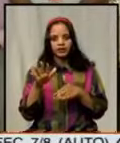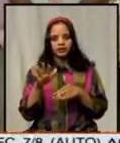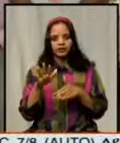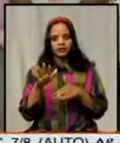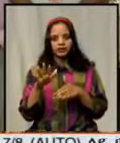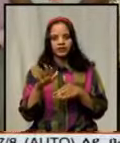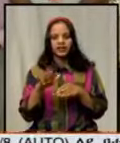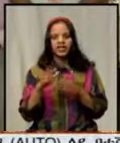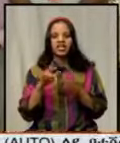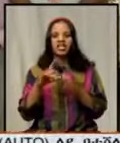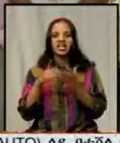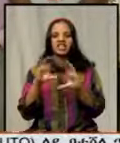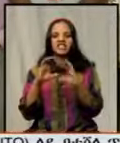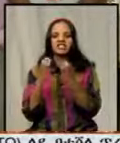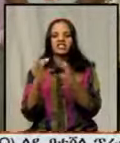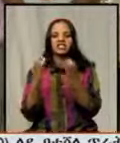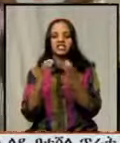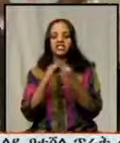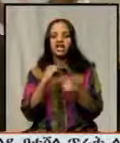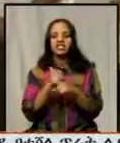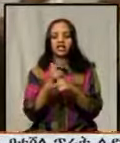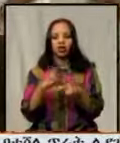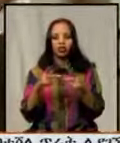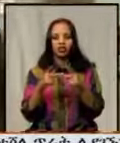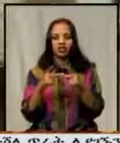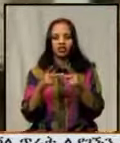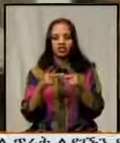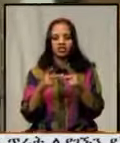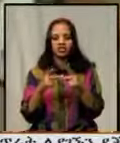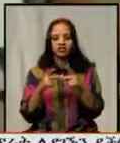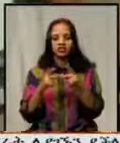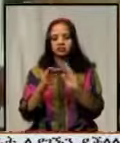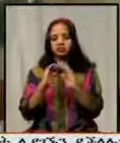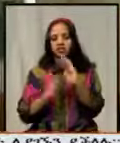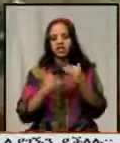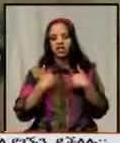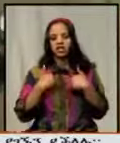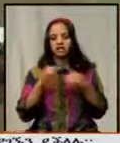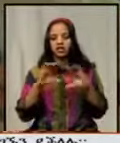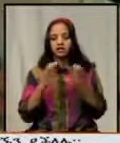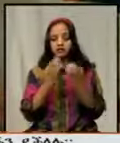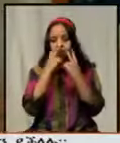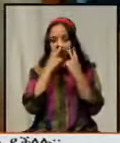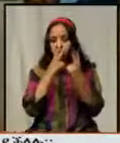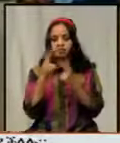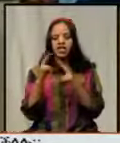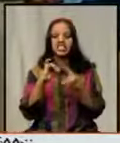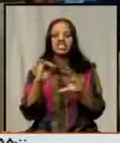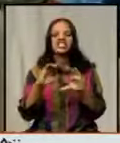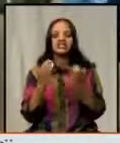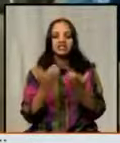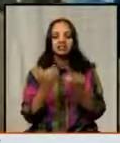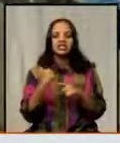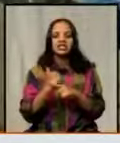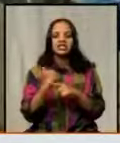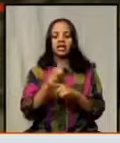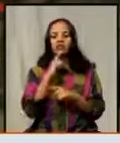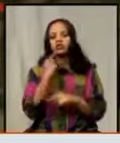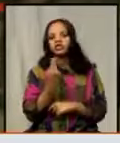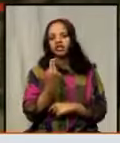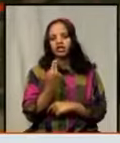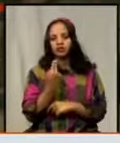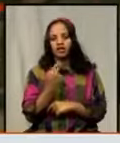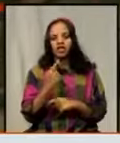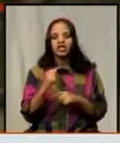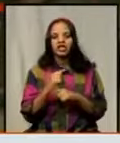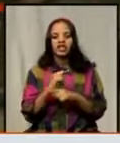የሾፕና የክፍል እጥረት አለብን። አሁን ይሄንን ክፍል እንደምታዩት እንደ ክፍልም እንደ ሾፕም እንጠቀማለን።